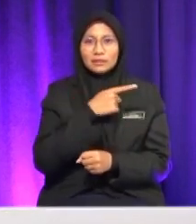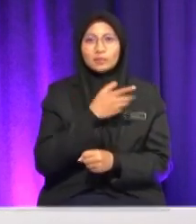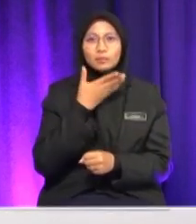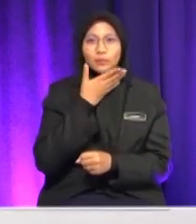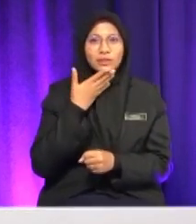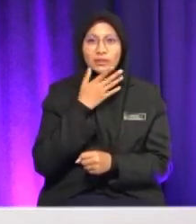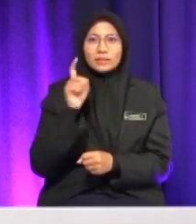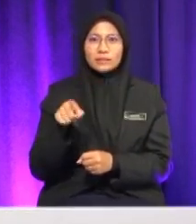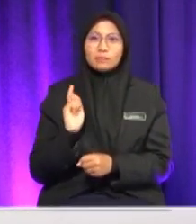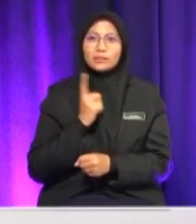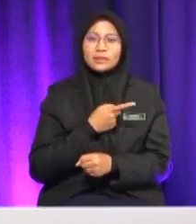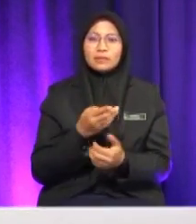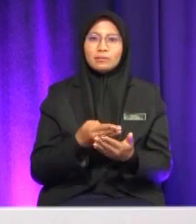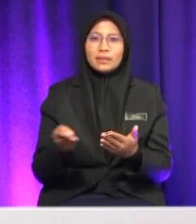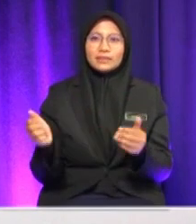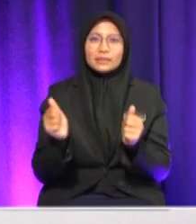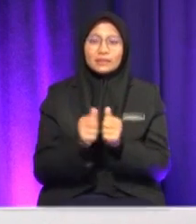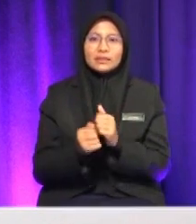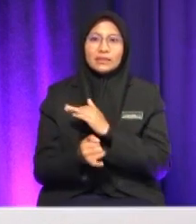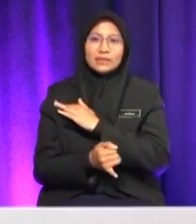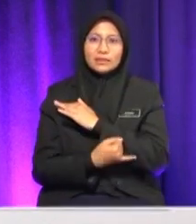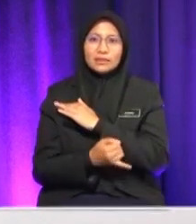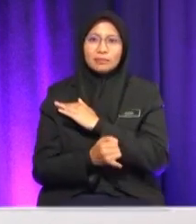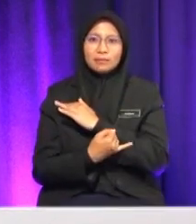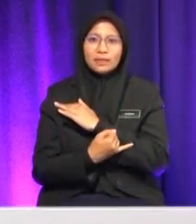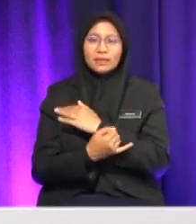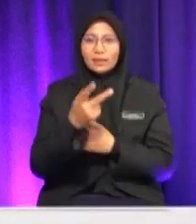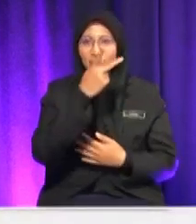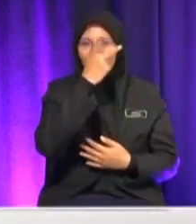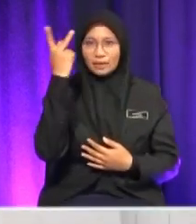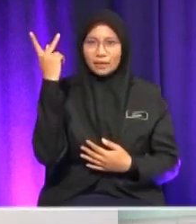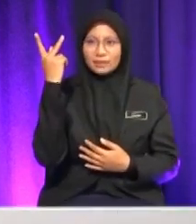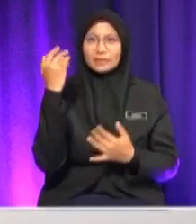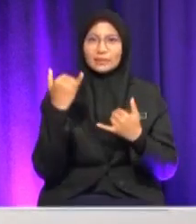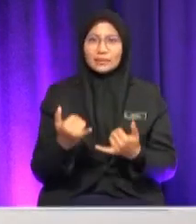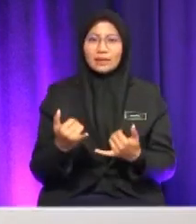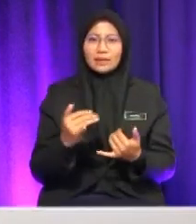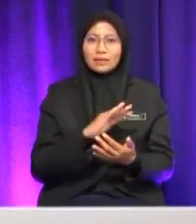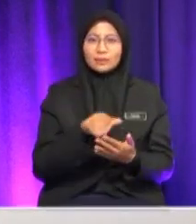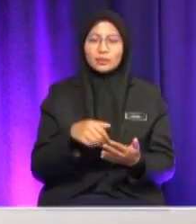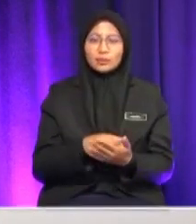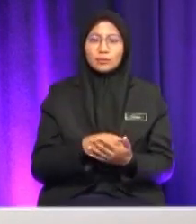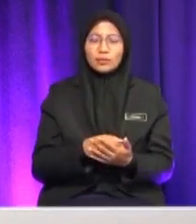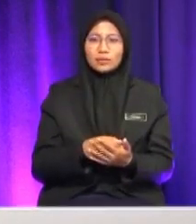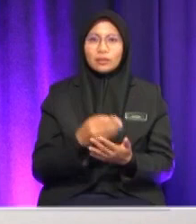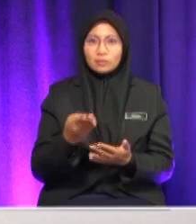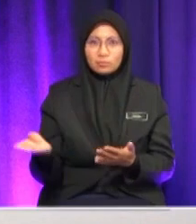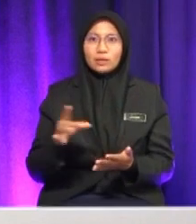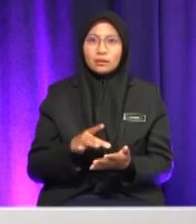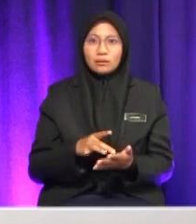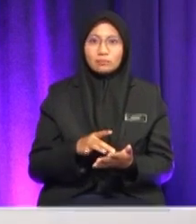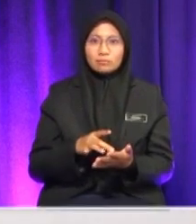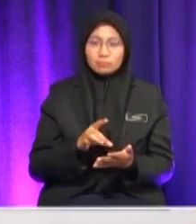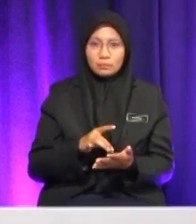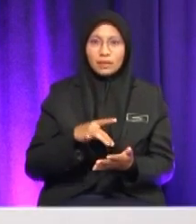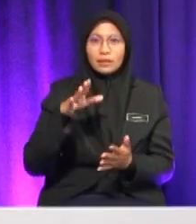membelanjakan wang dengan lebih jimat cermat kerana situasi sekarang semua barang, harga barang semakin meningkat. So kita perlu membelanjakan